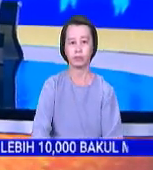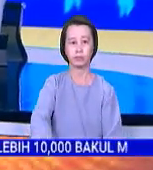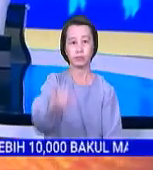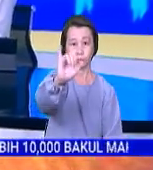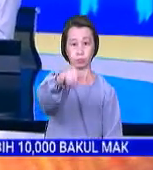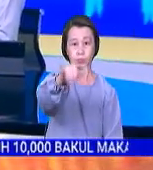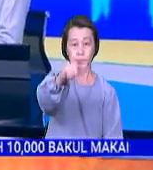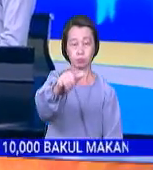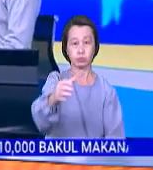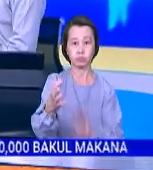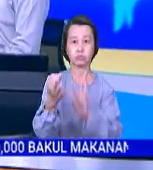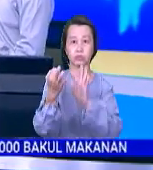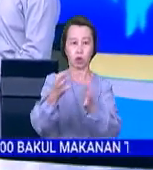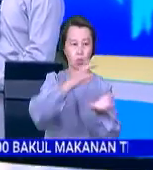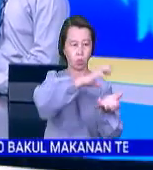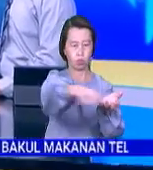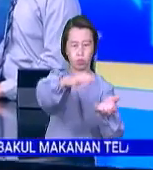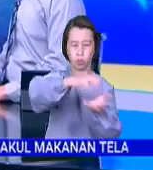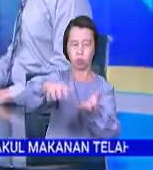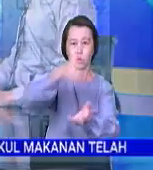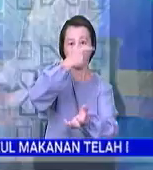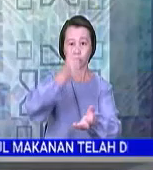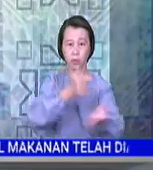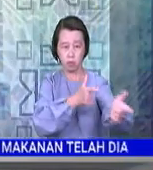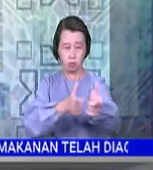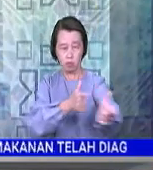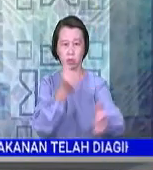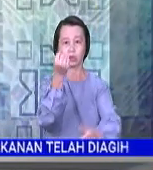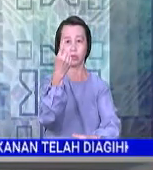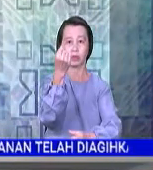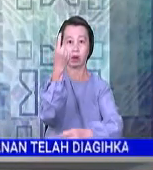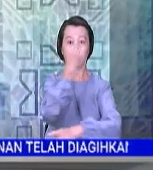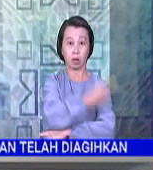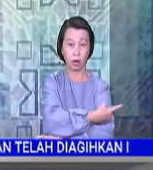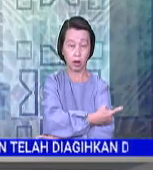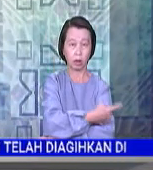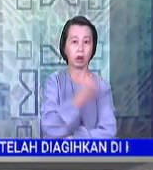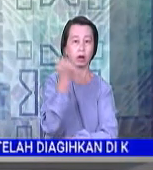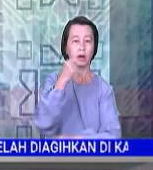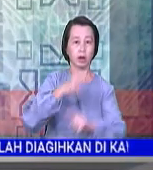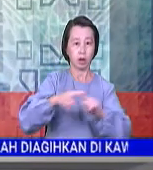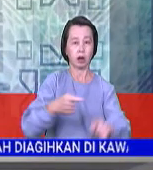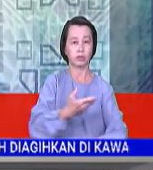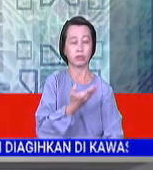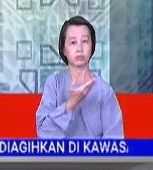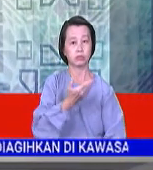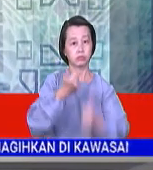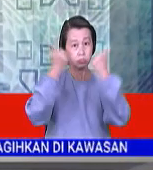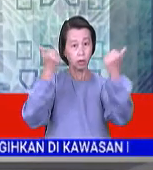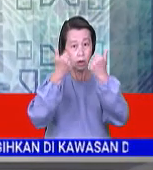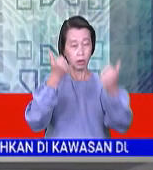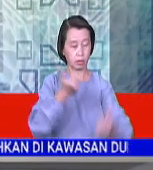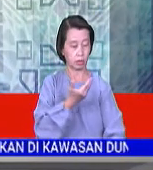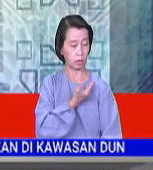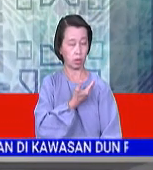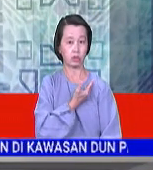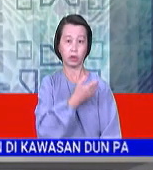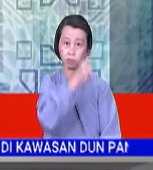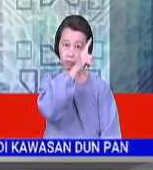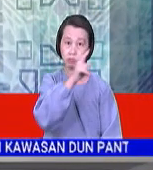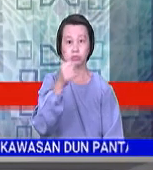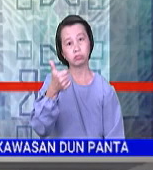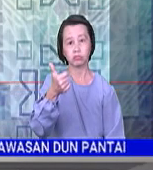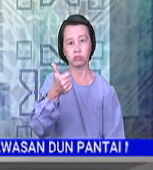Ya, Alif, meskipun berdepan kemusnahan akibat perang 11 hari baru-baru ini, namun Aidil Adha di Gaza tetap disambut